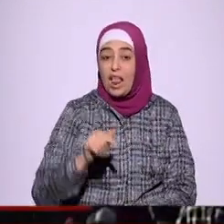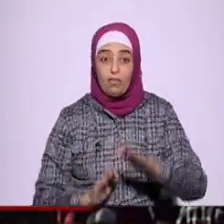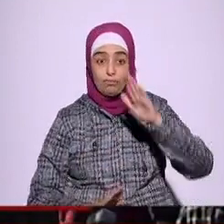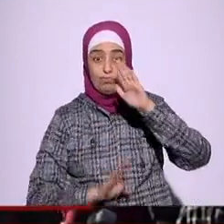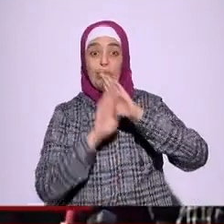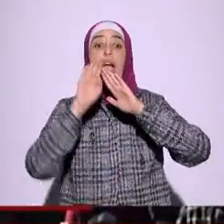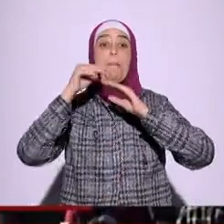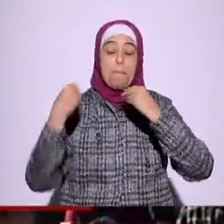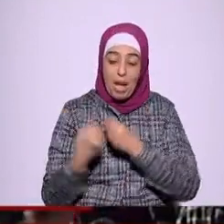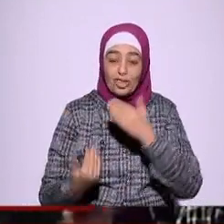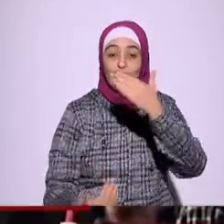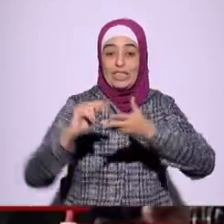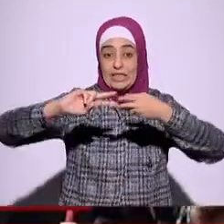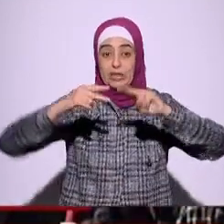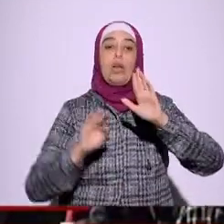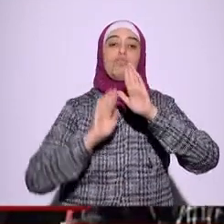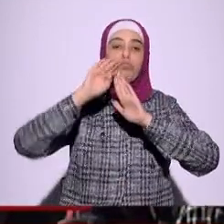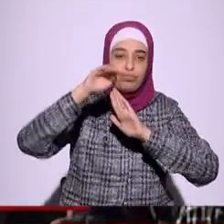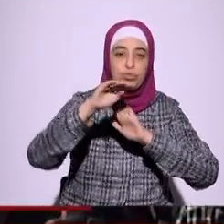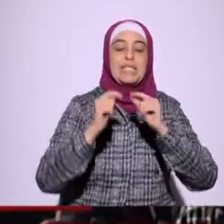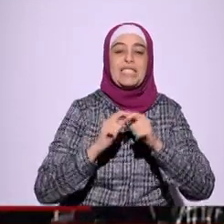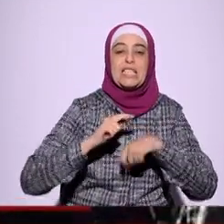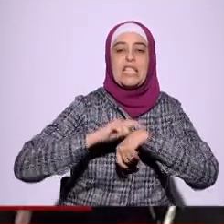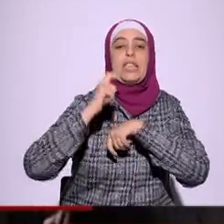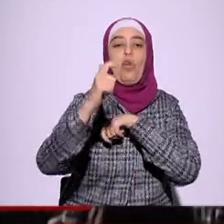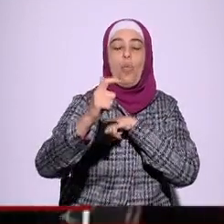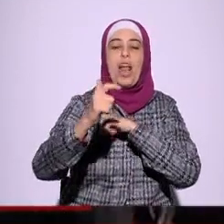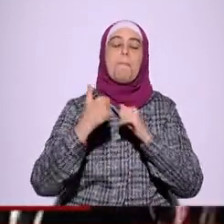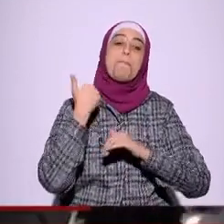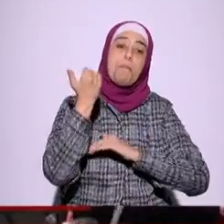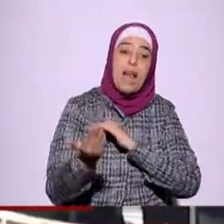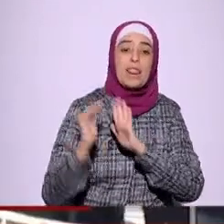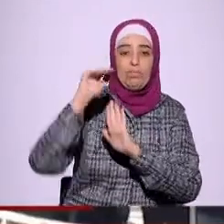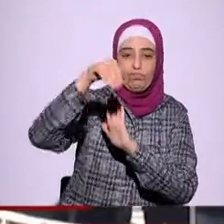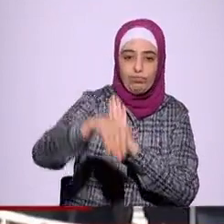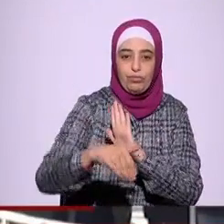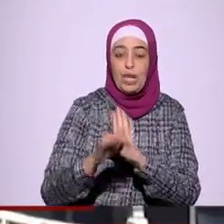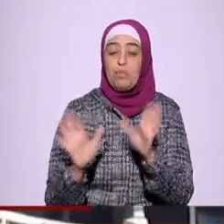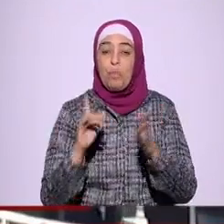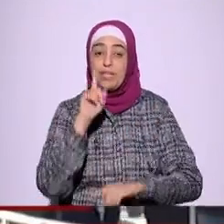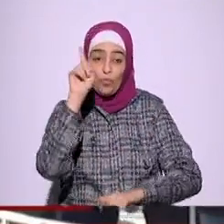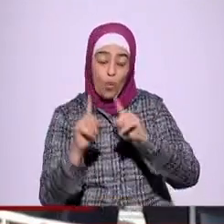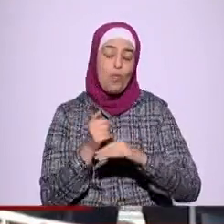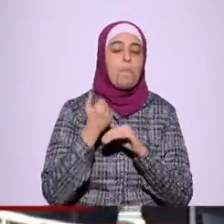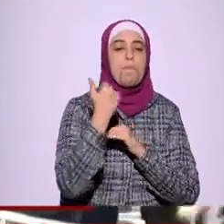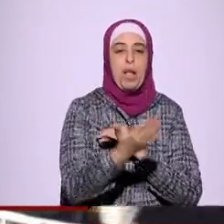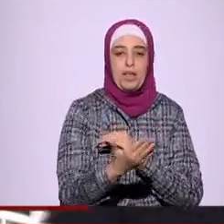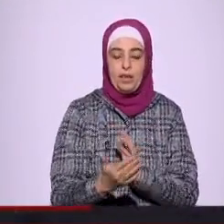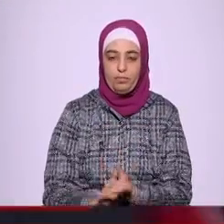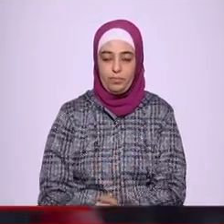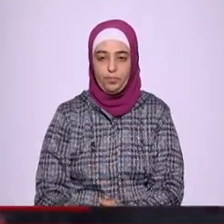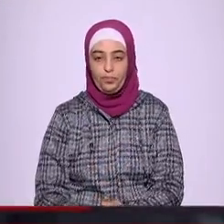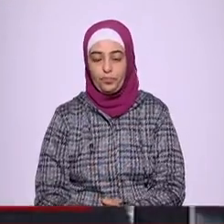ضمن موجة، فمن المتوقع أن تطول مدة هذه الموجة إلى ما بعد رأس السنة، احتفالات آخر